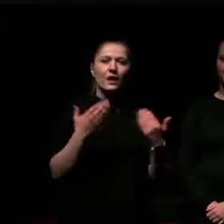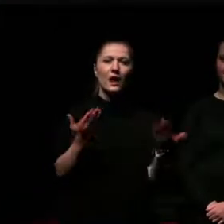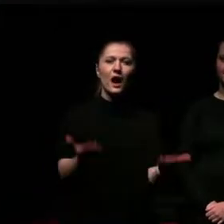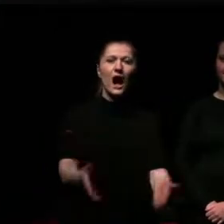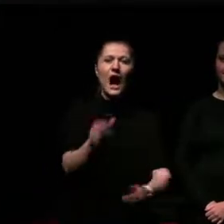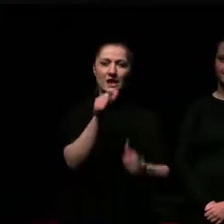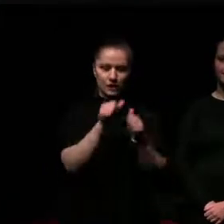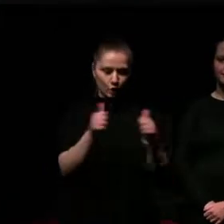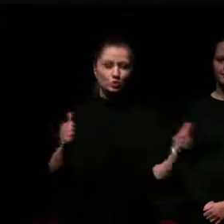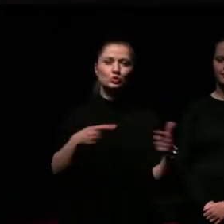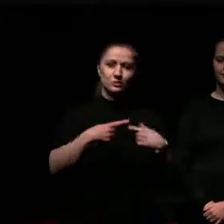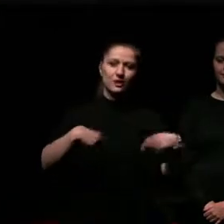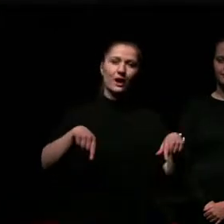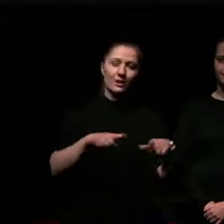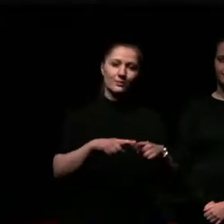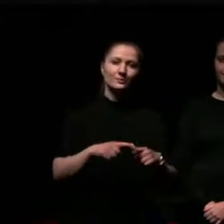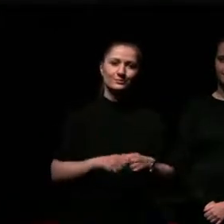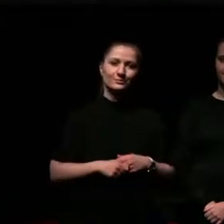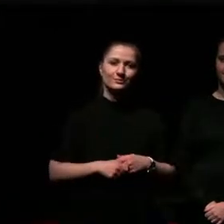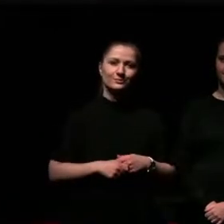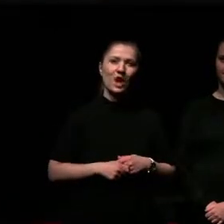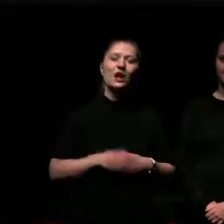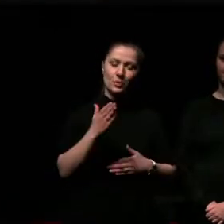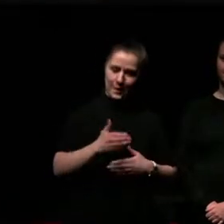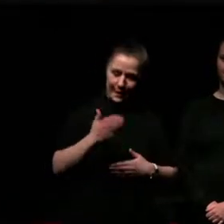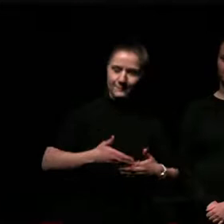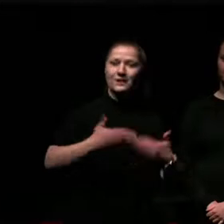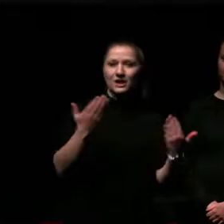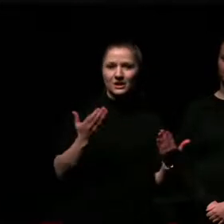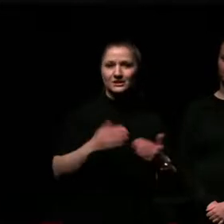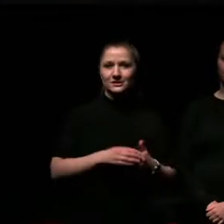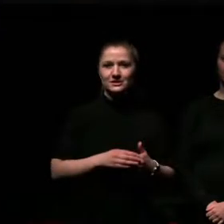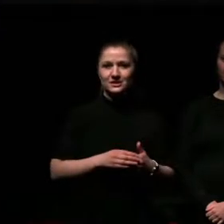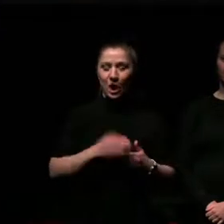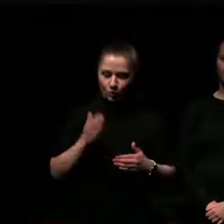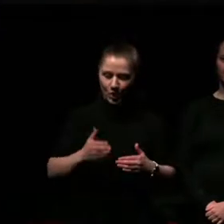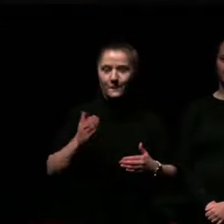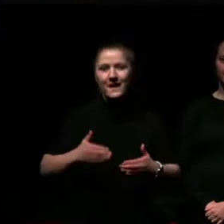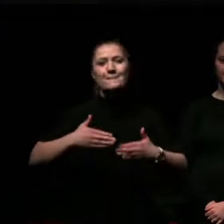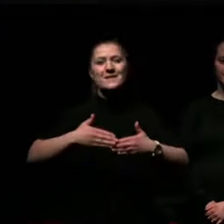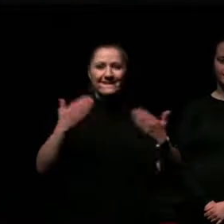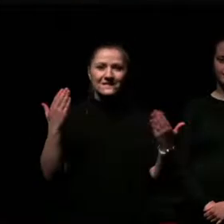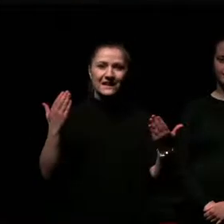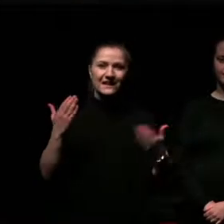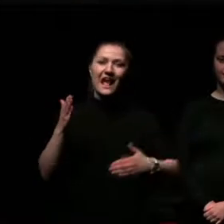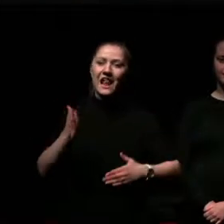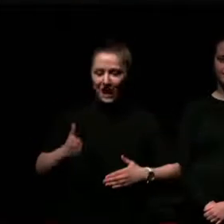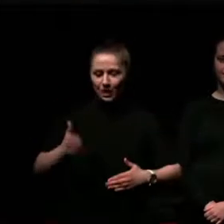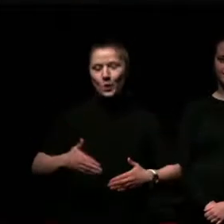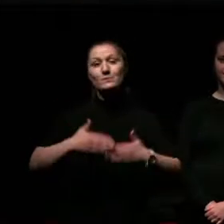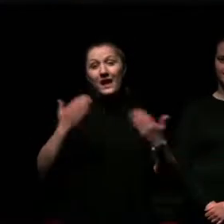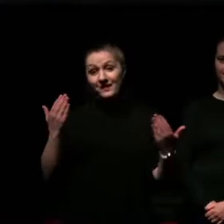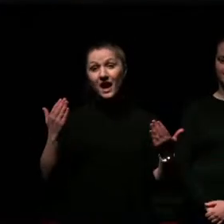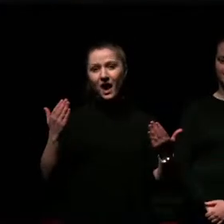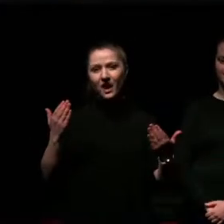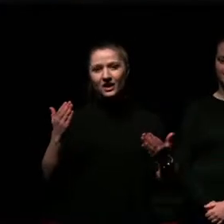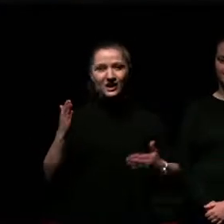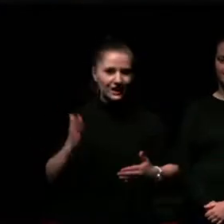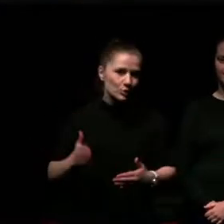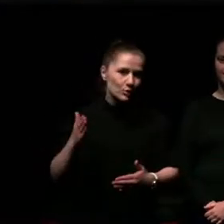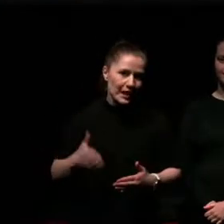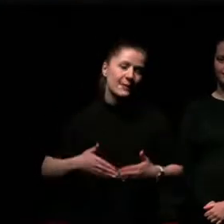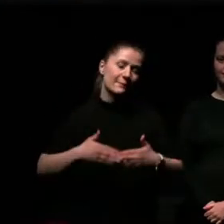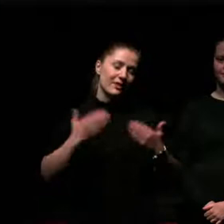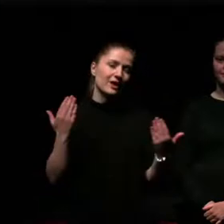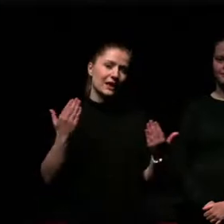Ærede storsal, Likko Beivin, Vorbe Beivin, Lakko Bjeinja, og gratulerer